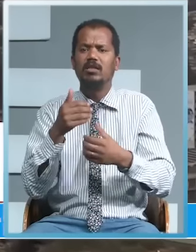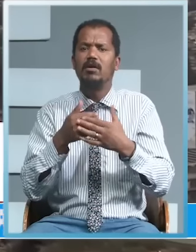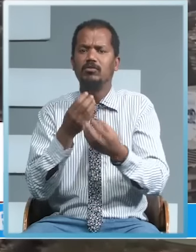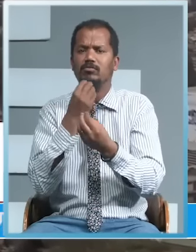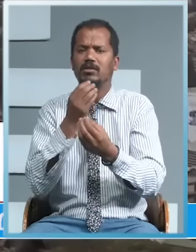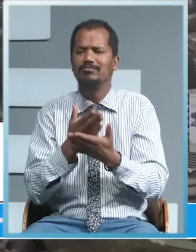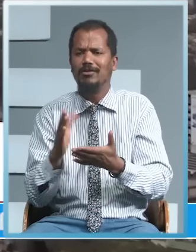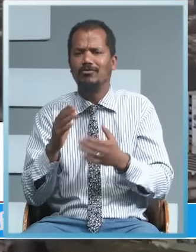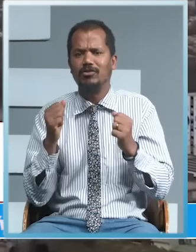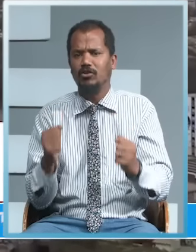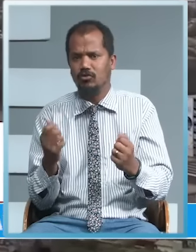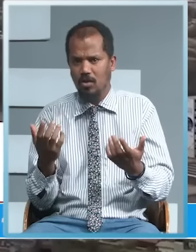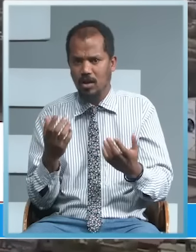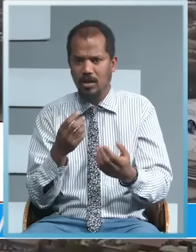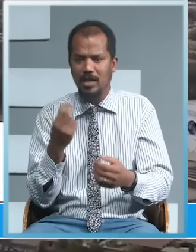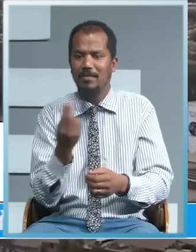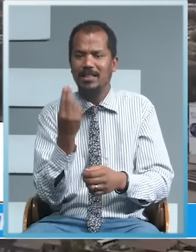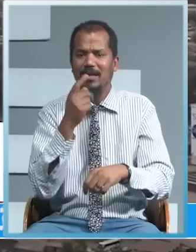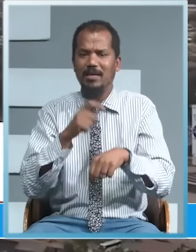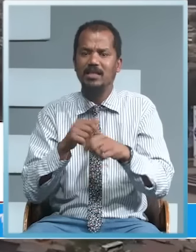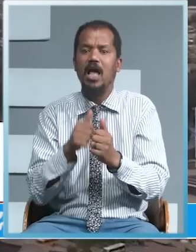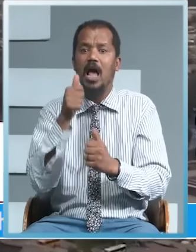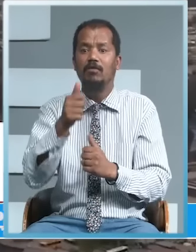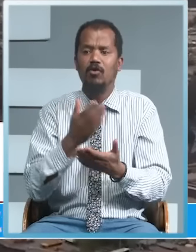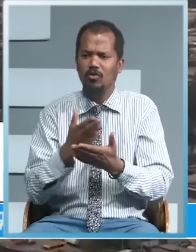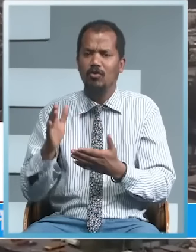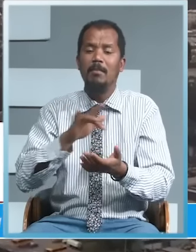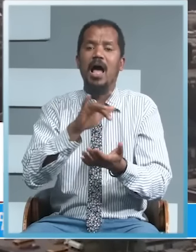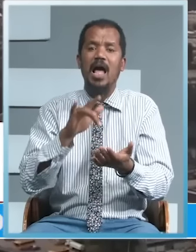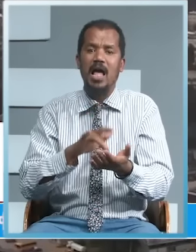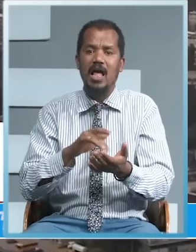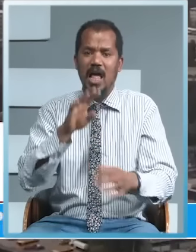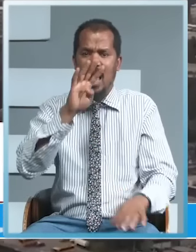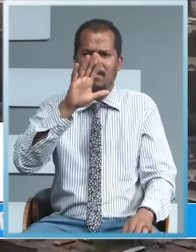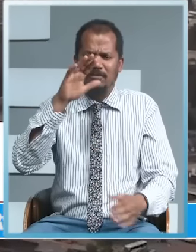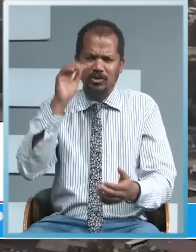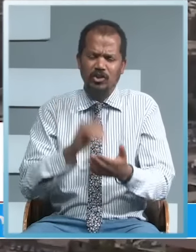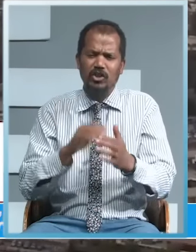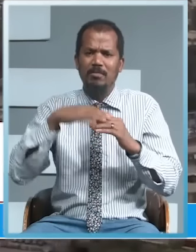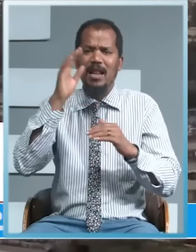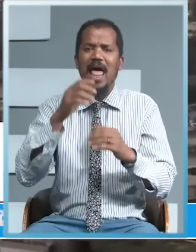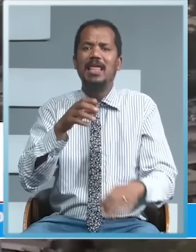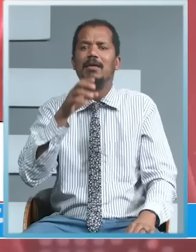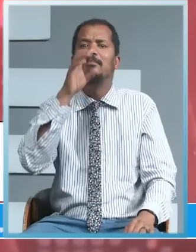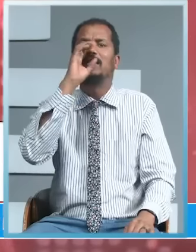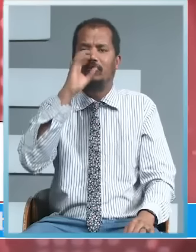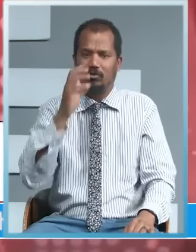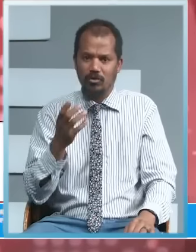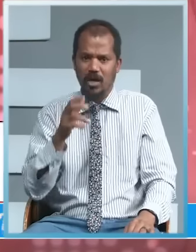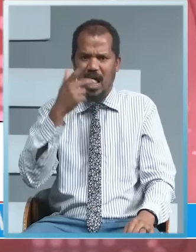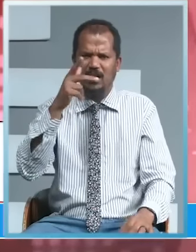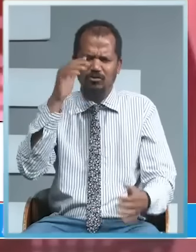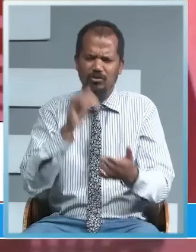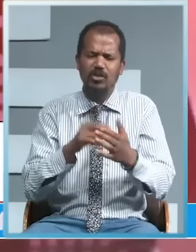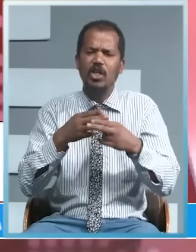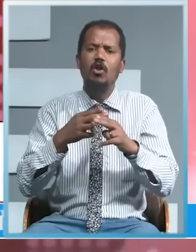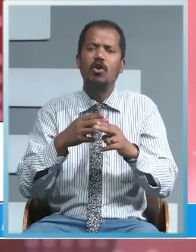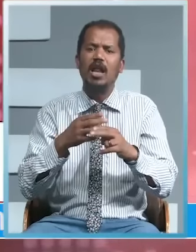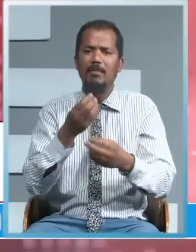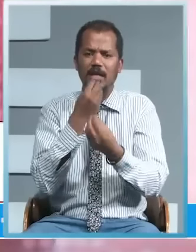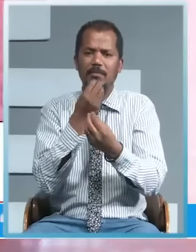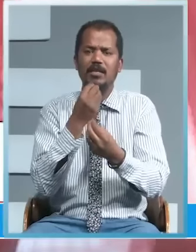ምግቦች ማስወገድ ተችሏል። የመጠቀሚያ ጊዜያቸው አልፎ ከተወገዱት መካከል ከ45000 ሊትር በላይ መጠጦችና ከ13000 ኪሎ ግራም